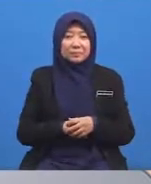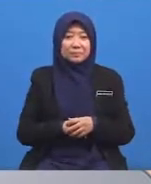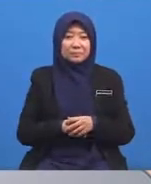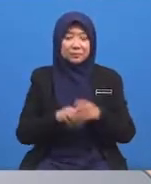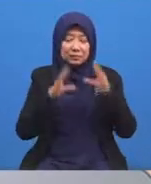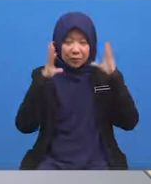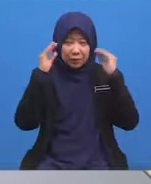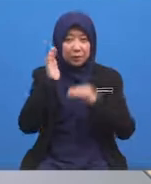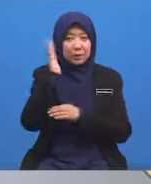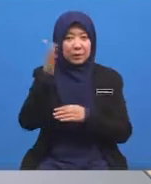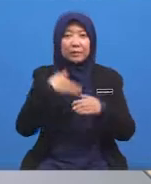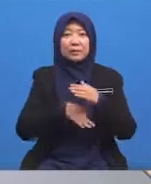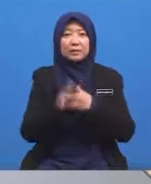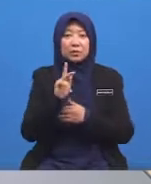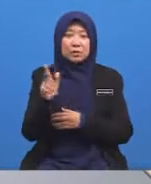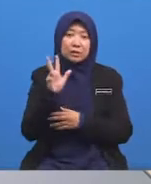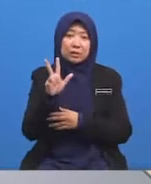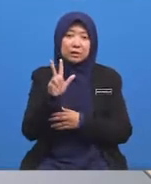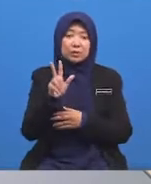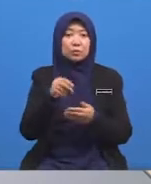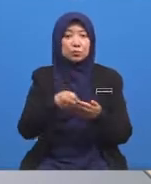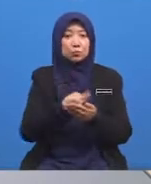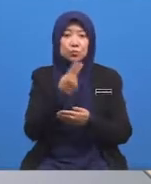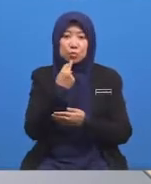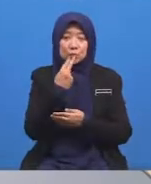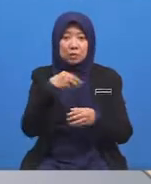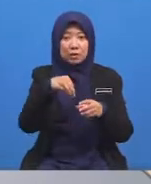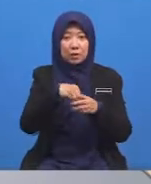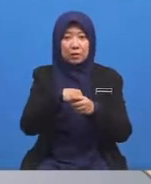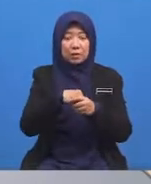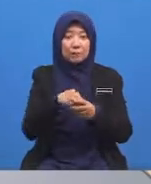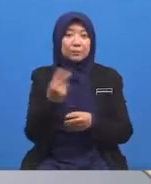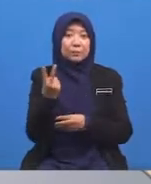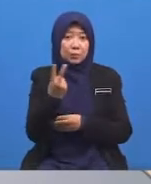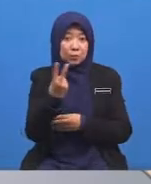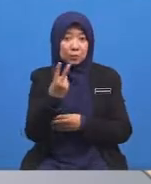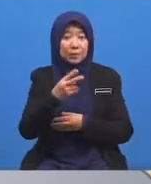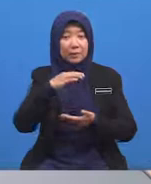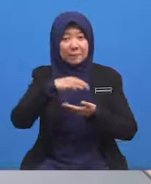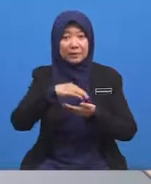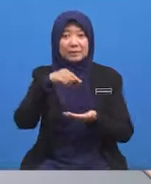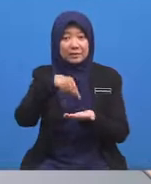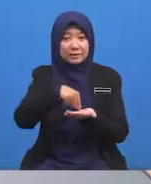Cikgu akan masukkan 3 sudu gula ke dalam kedua-dua bekas air ini.